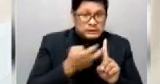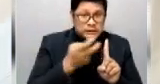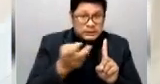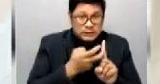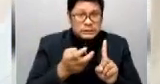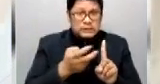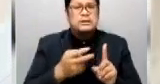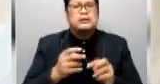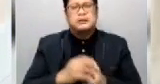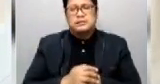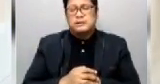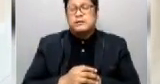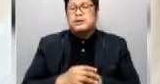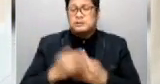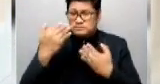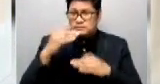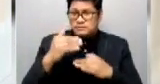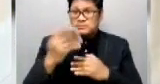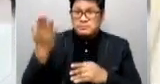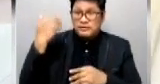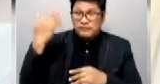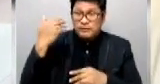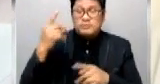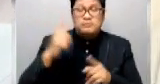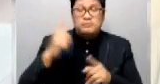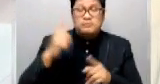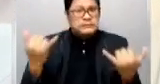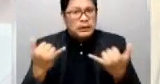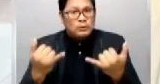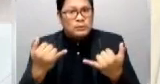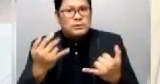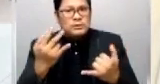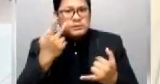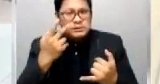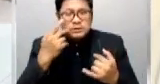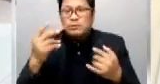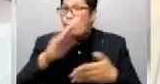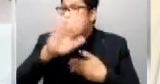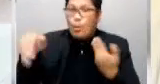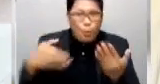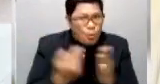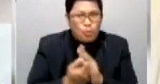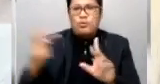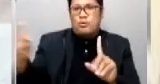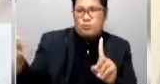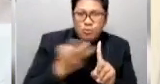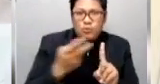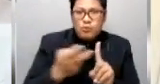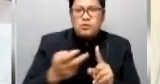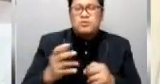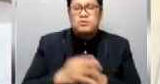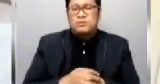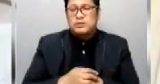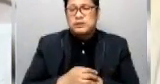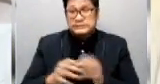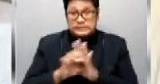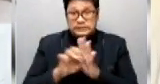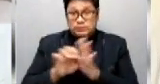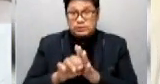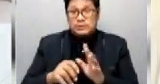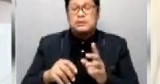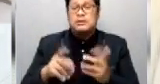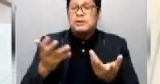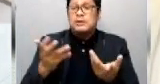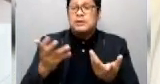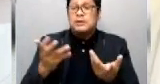dalawa lang inahawan niya. Now we are seeing almost all, no? So halos isa lang o isa lang ang natitira kung if you have a